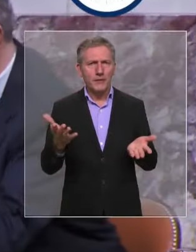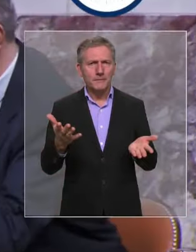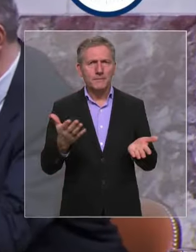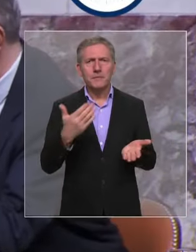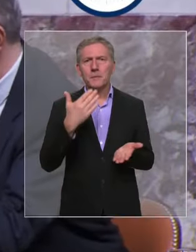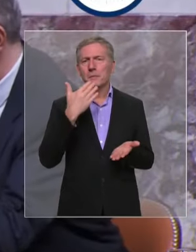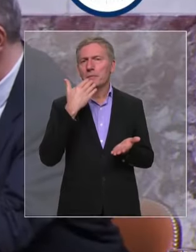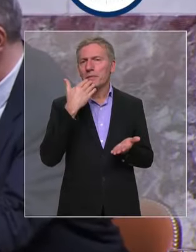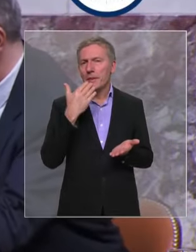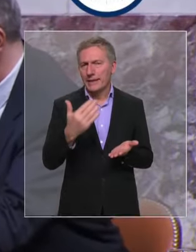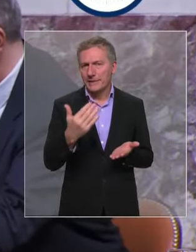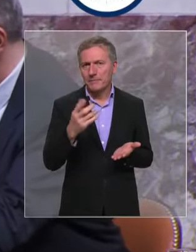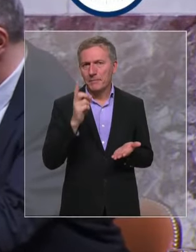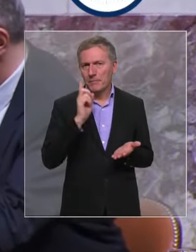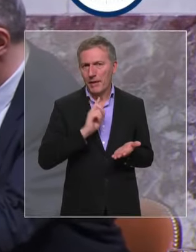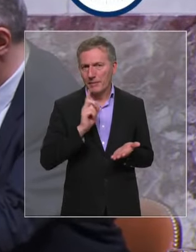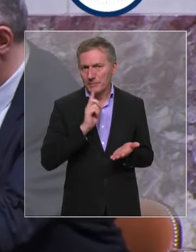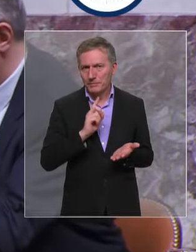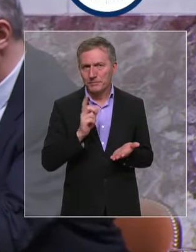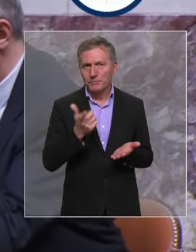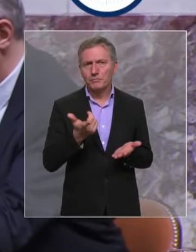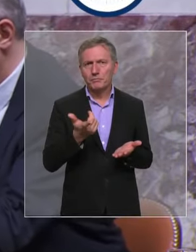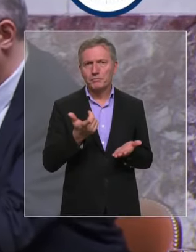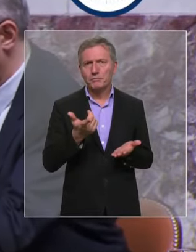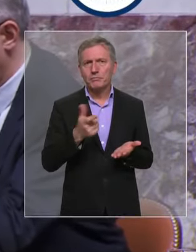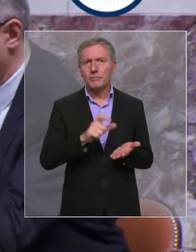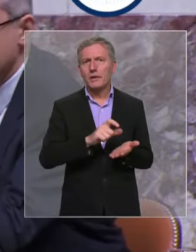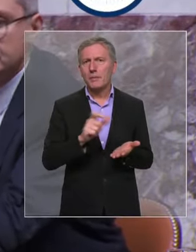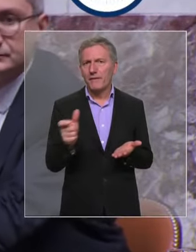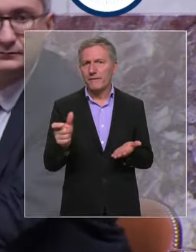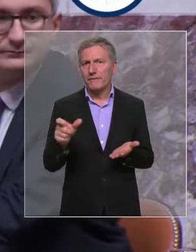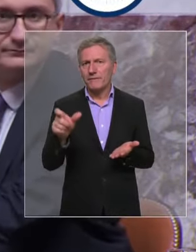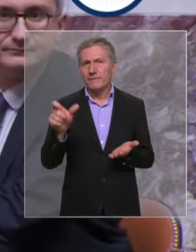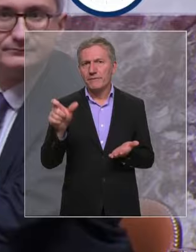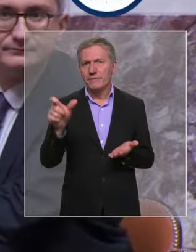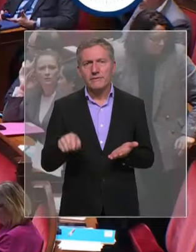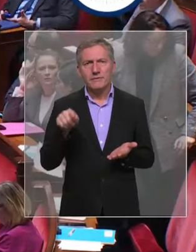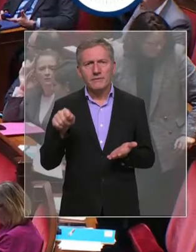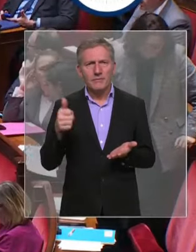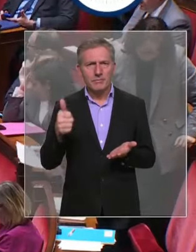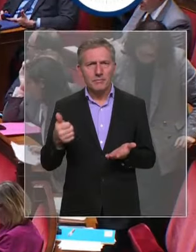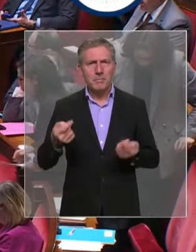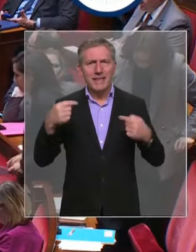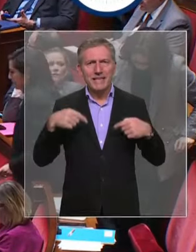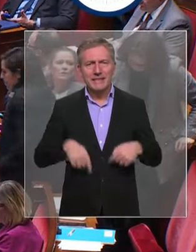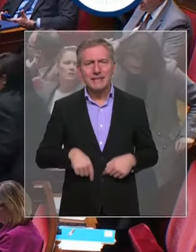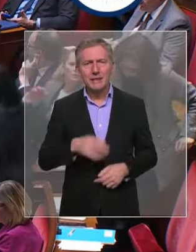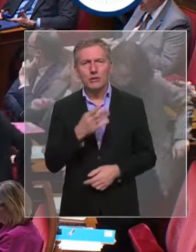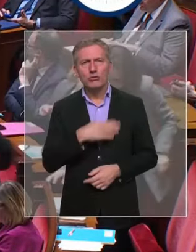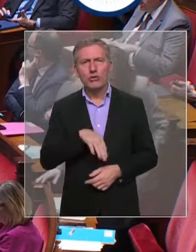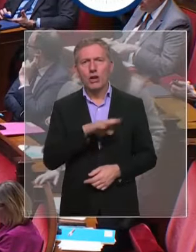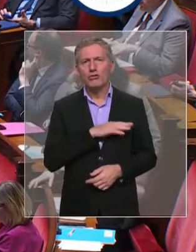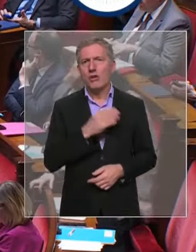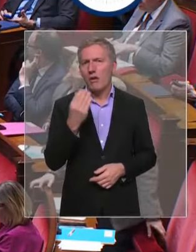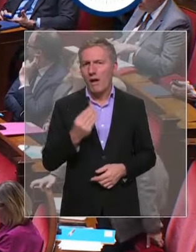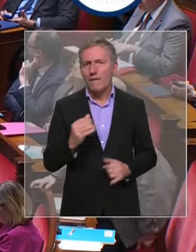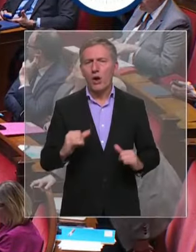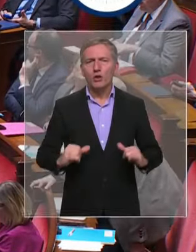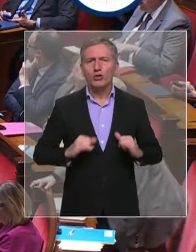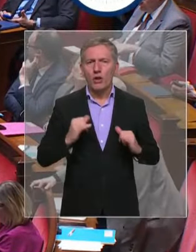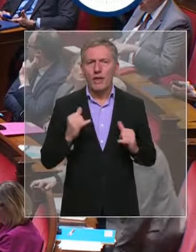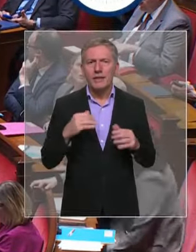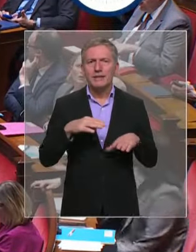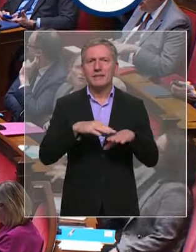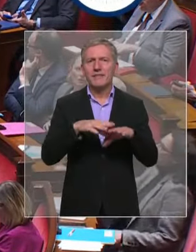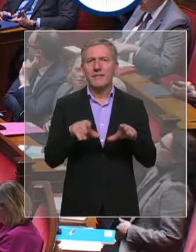vous remercie, Madame la députée. La parole est à Madame Sarah Perry, ministre en charge de l'enfance, de la jeunesse et des